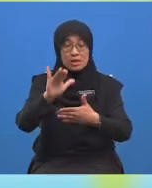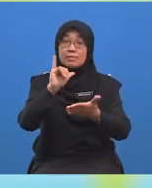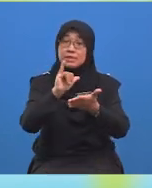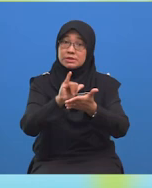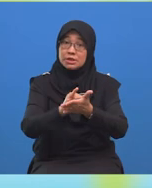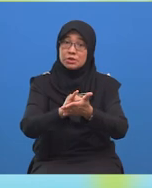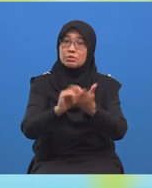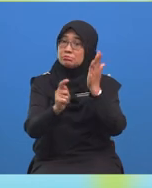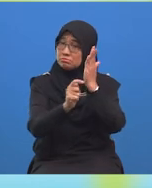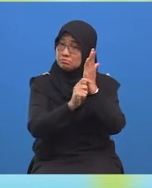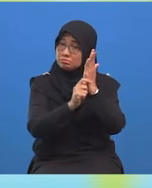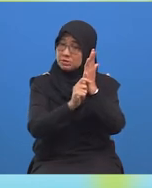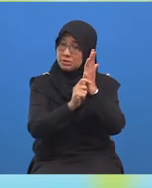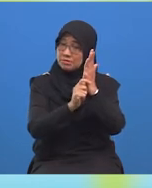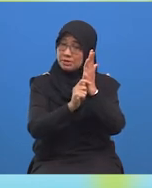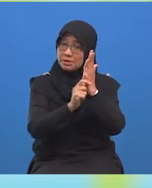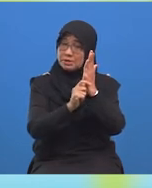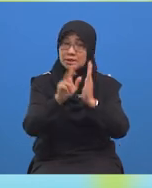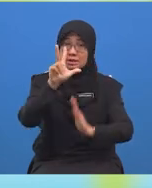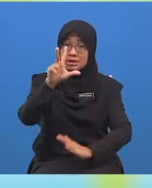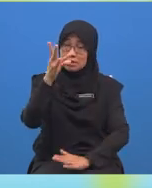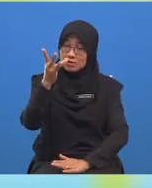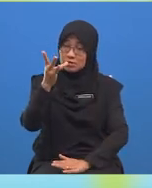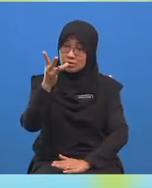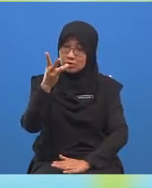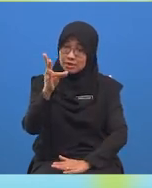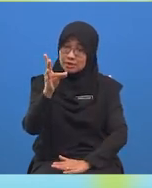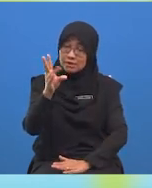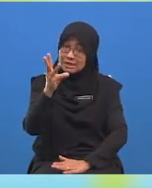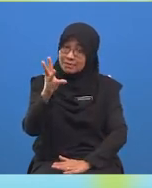Selepas itu, kita tambahkan 3,016 dengan